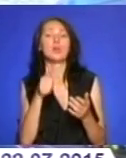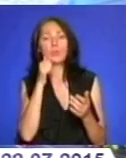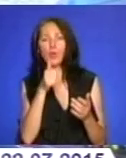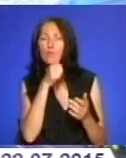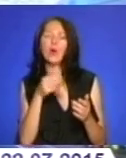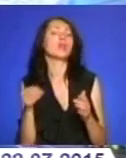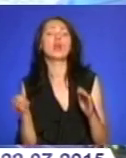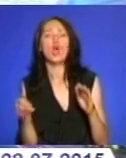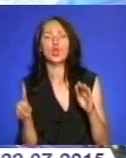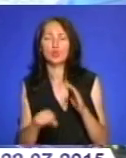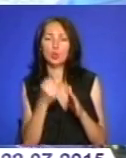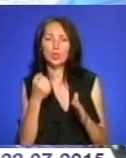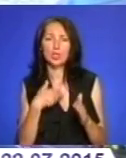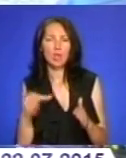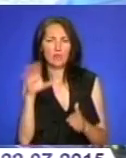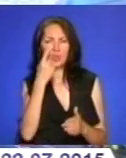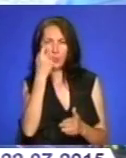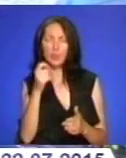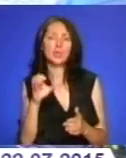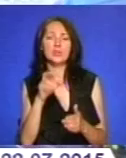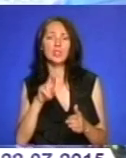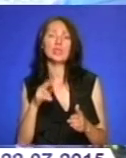всіх попереджував в січні місяці.